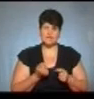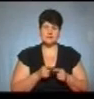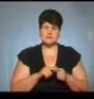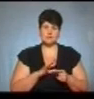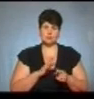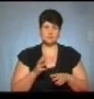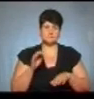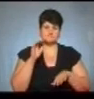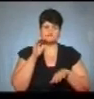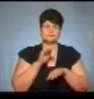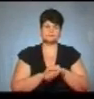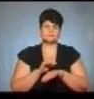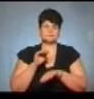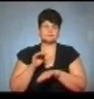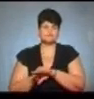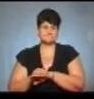виявлено і за поданням